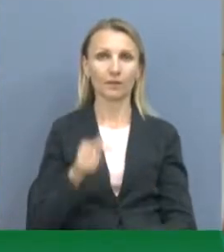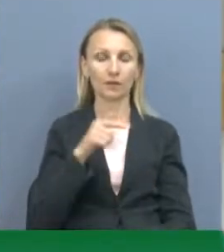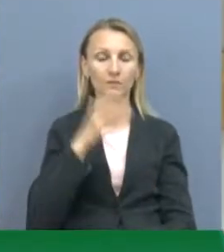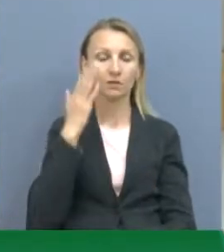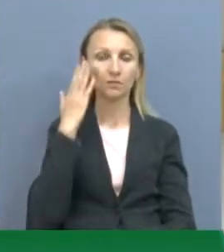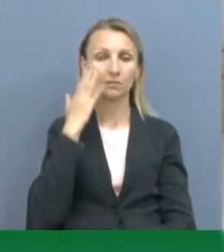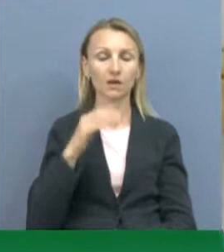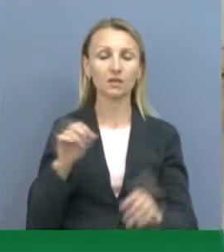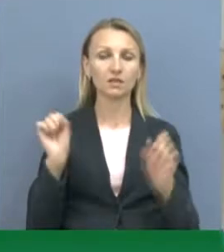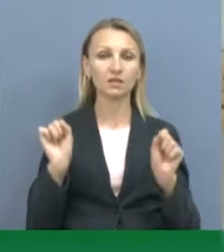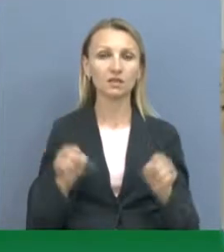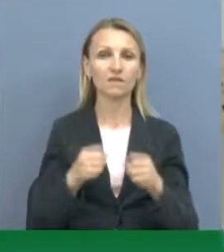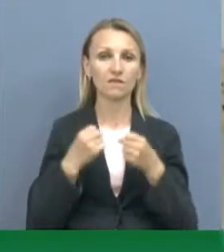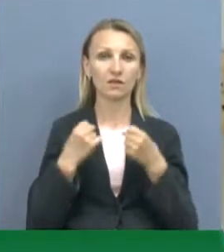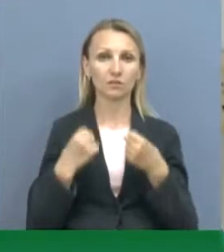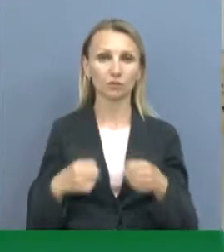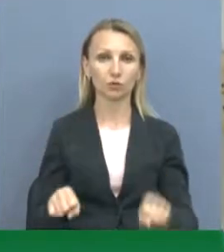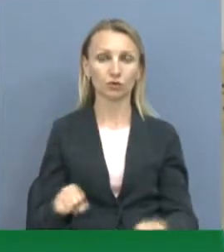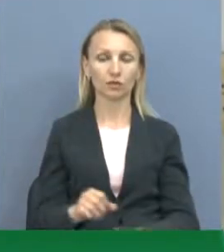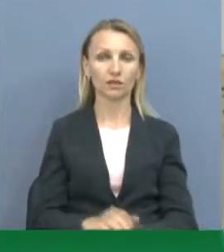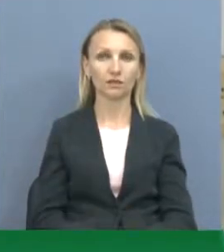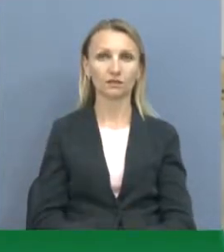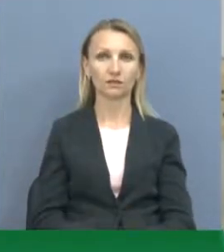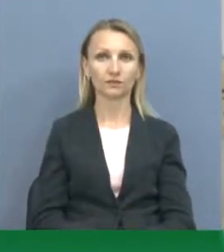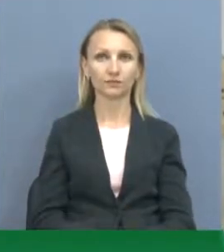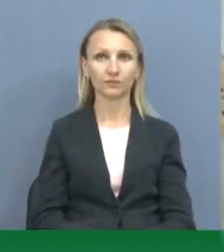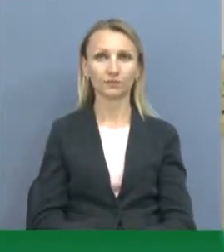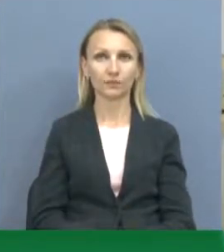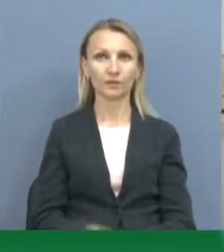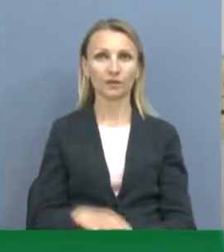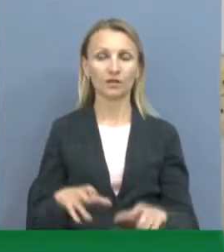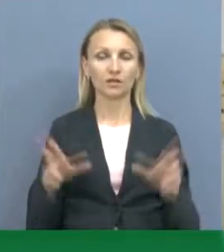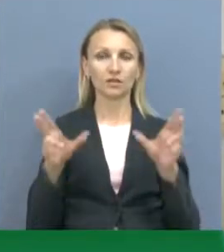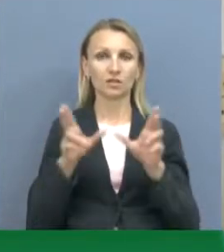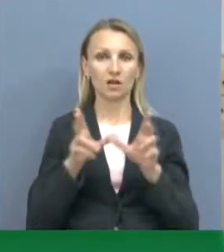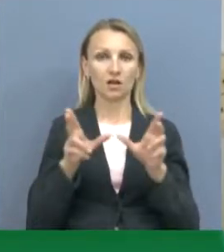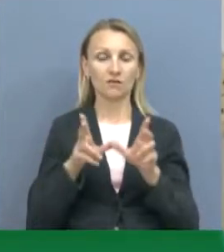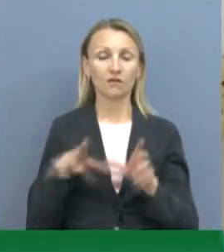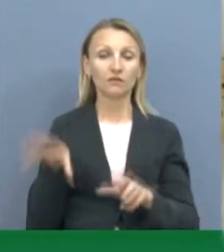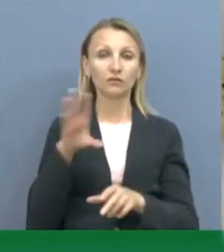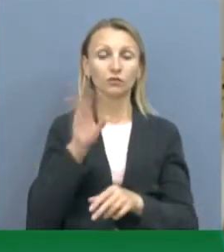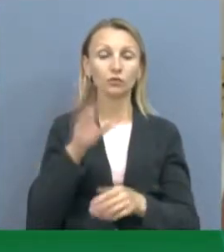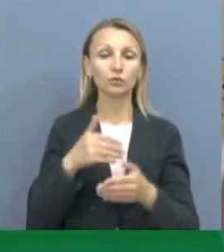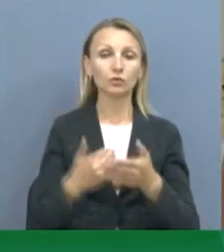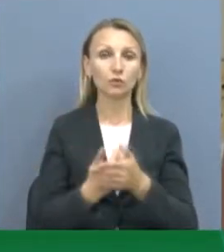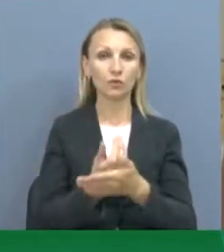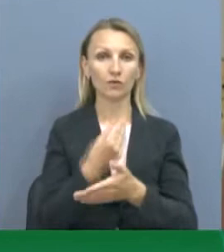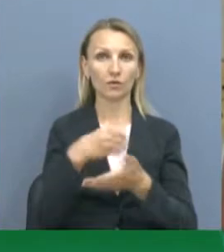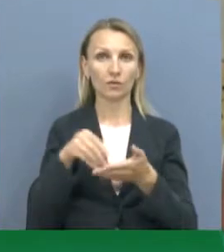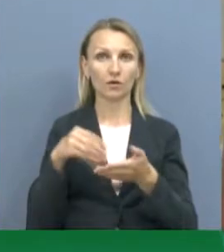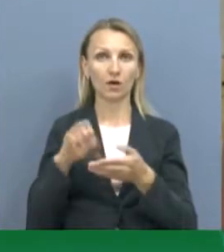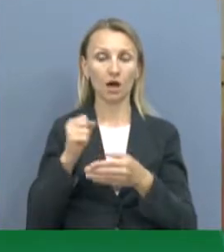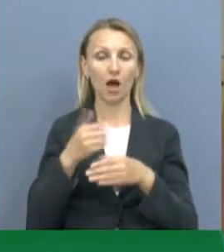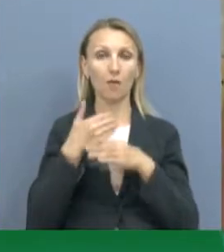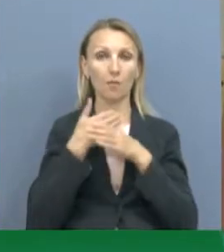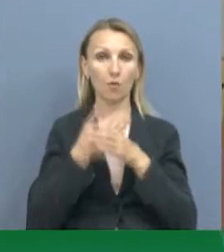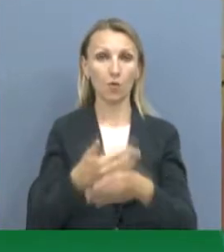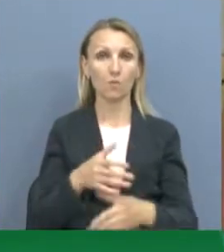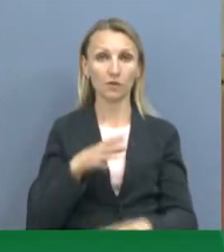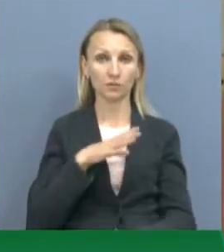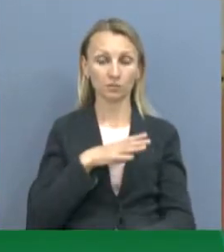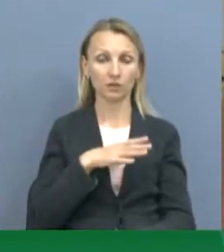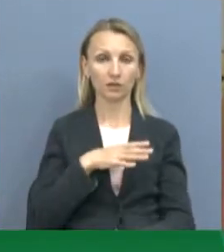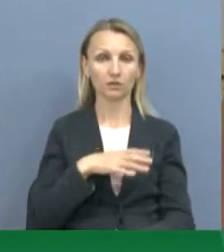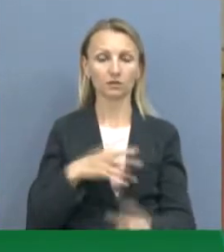было невозможно, все ушло под воду. Шкафы, вот сейчас мебель, все нужно покупать. А помощь была от акимата всего